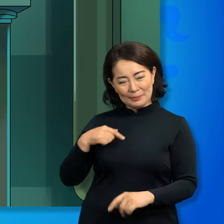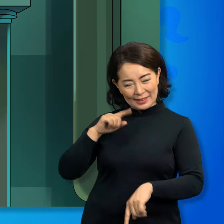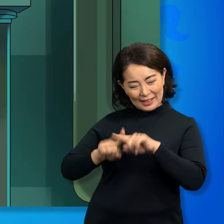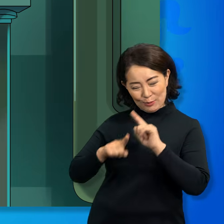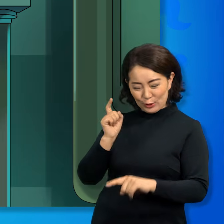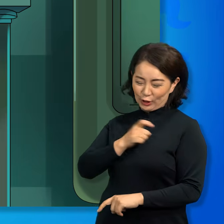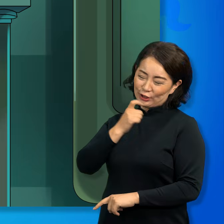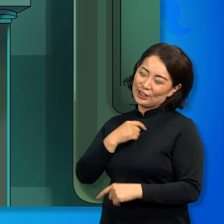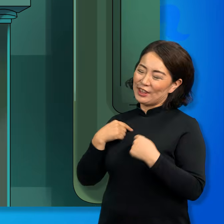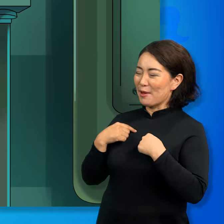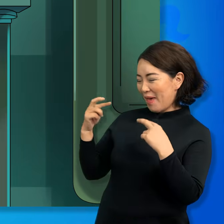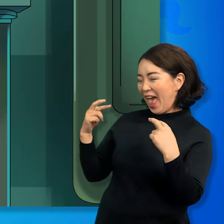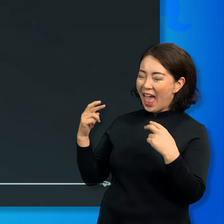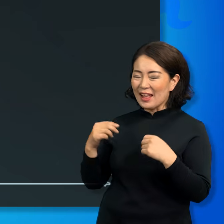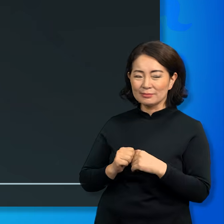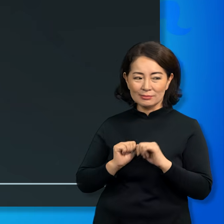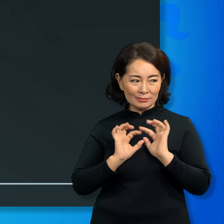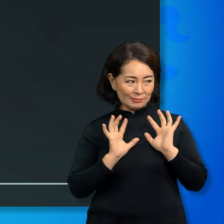Би ямар хөгжилтэй юм бэ?